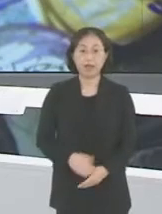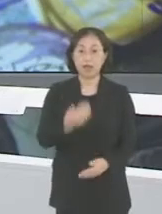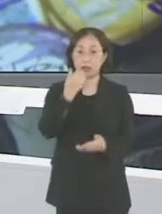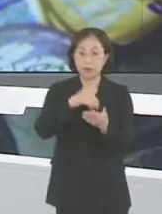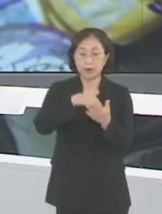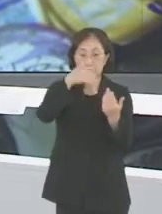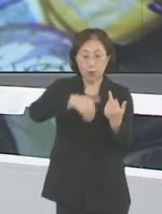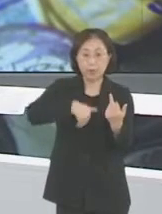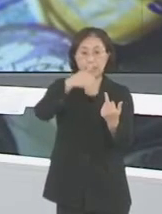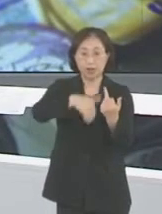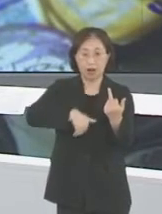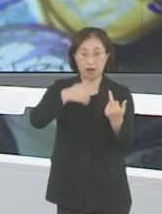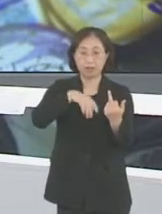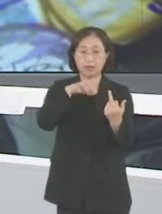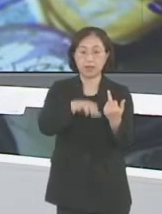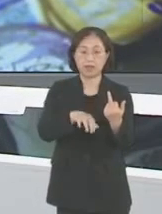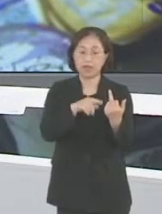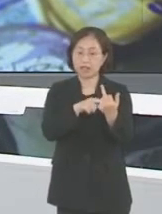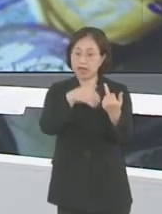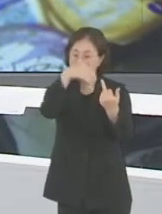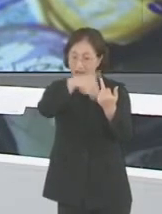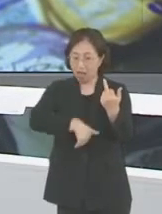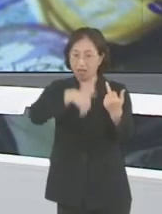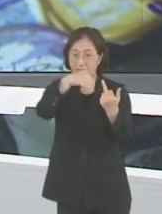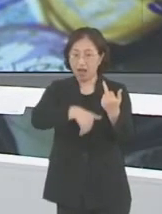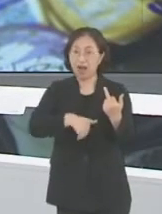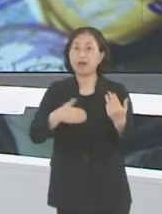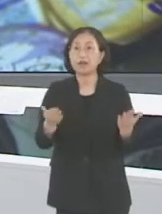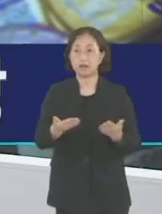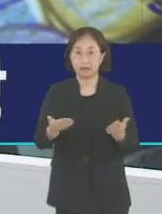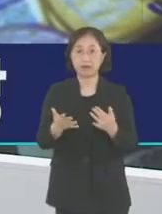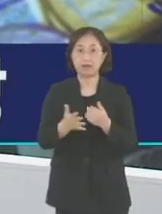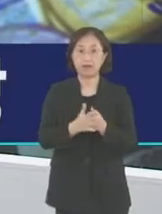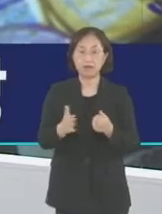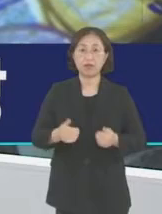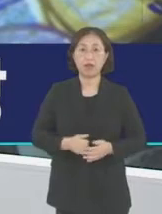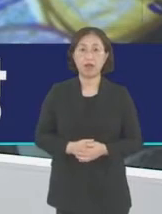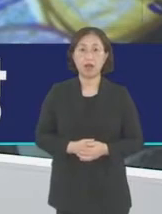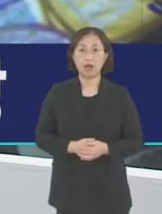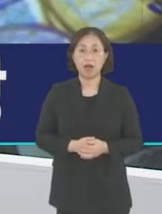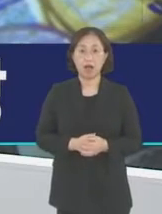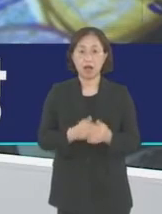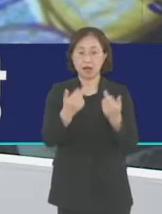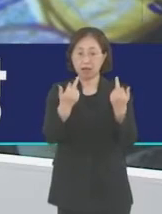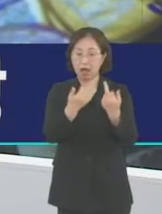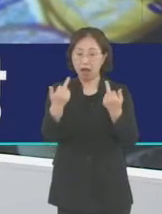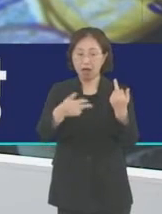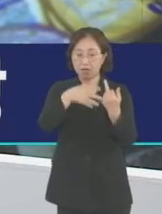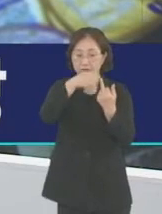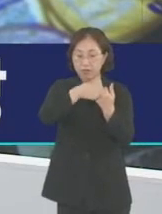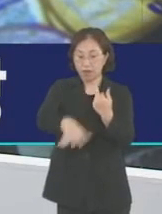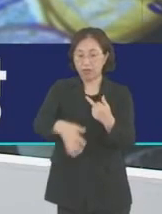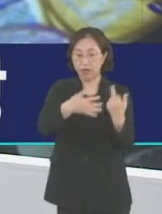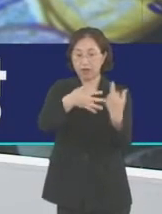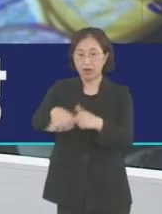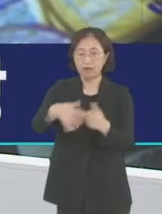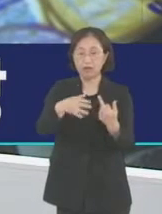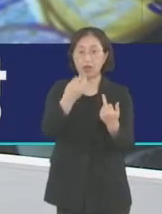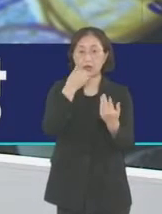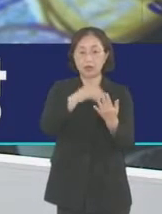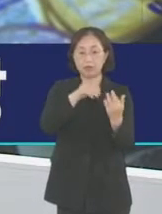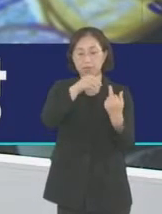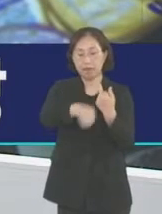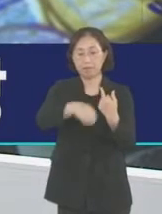골재를 채취하는 채석장은 산을 깎아서 작업을 하기 때문에 산사태나 낙석 위험이 높습니다.